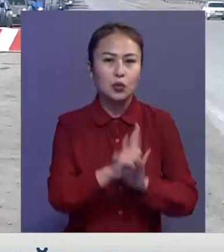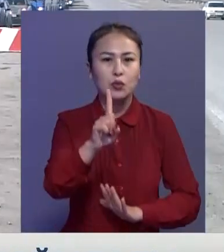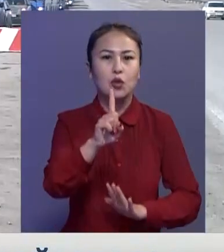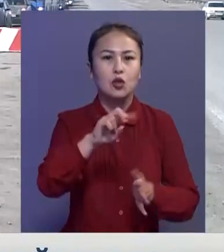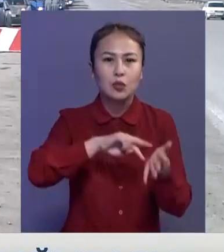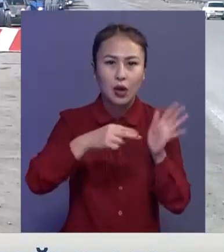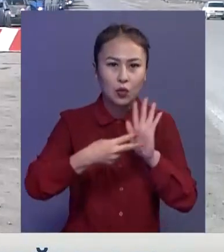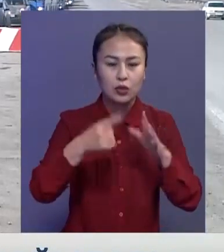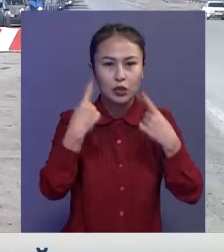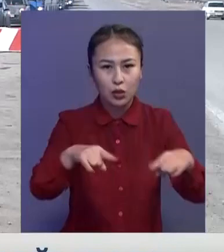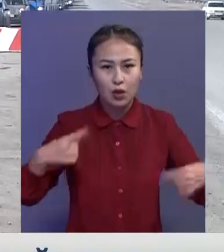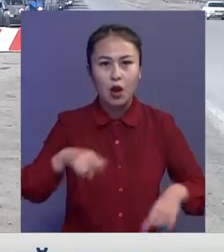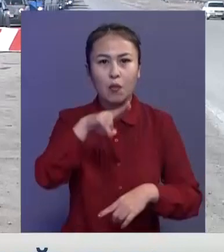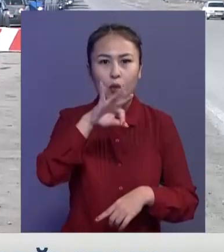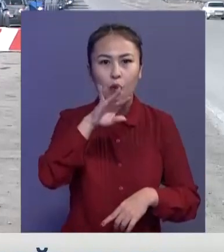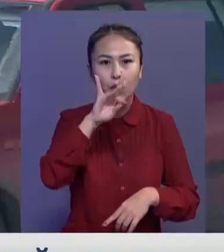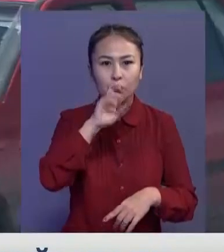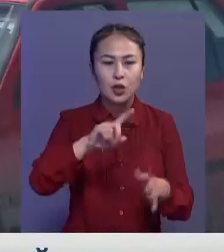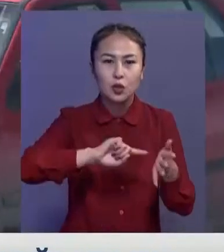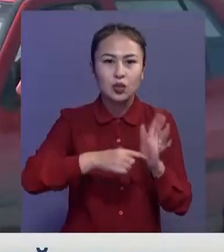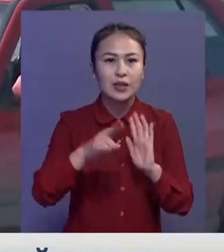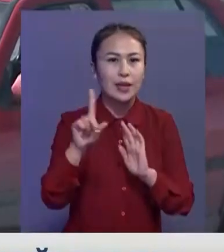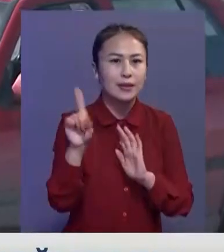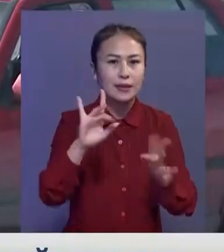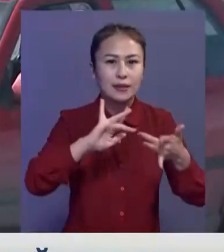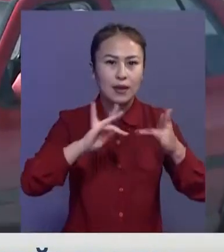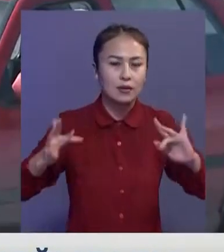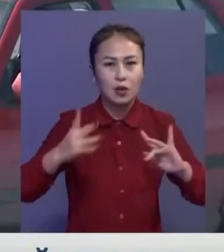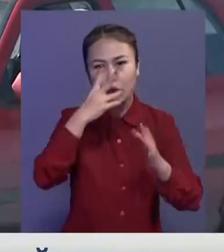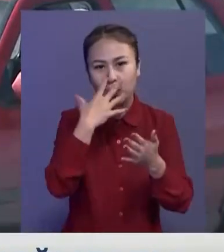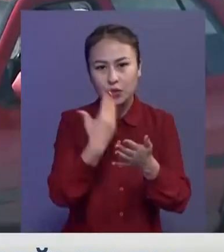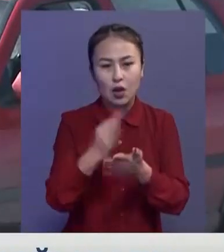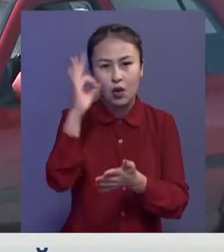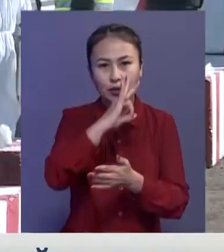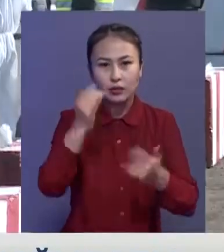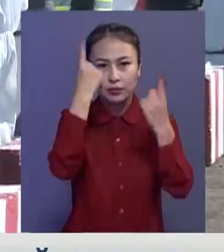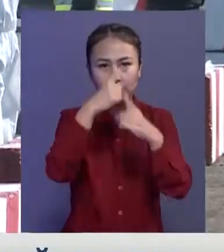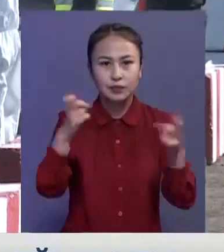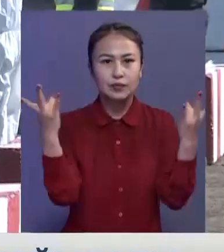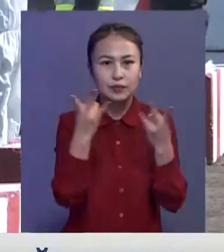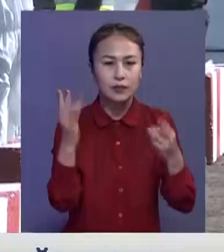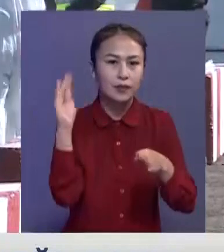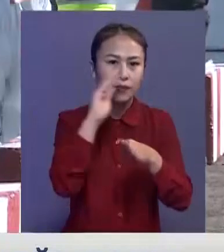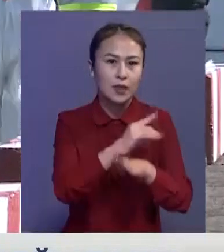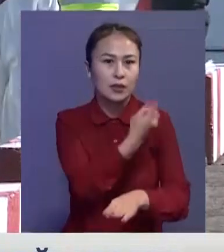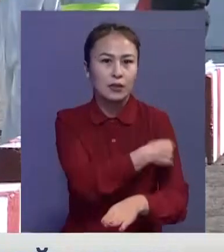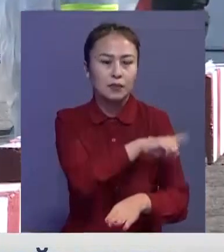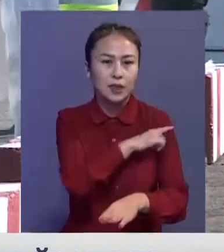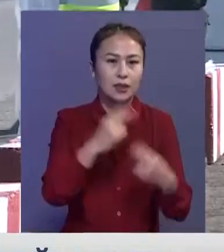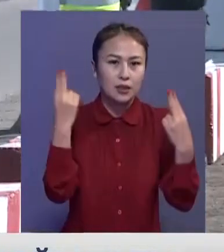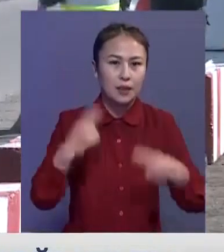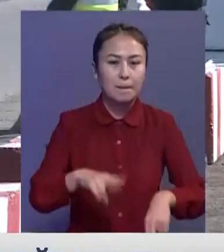арқылы өтуді жоспарлаған өзге тұлғалар пропуск.кз сайтында өздері жайлы деректерді көрсетуі қажет. Айта кетейік,